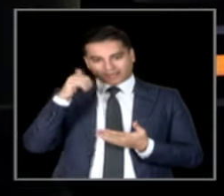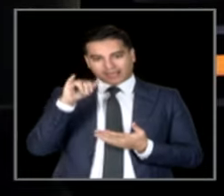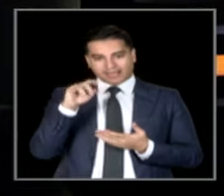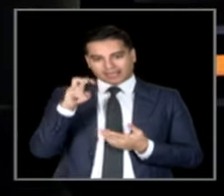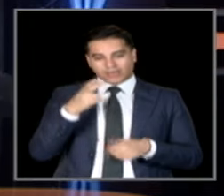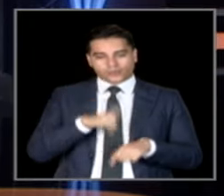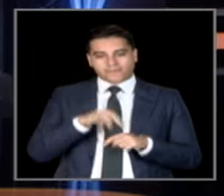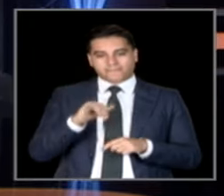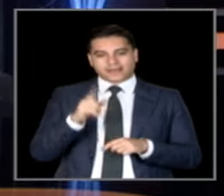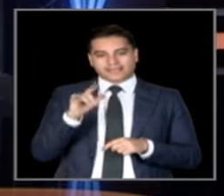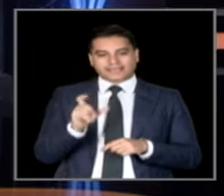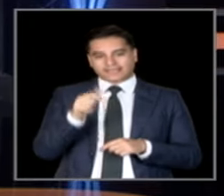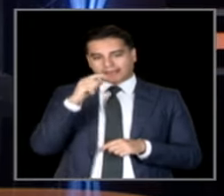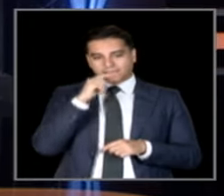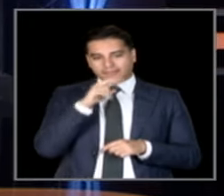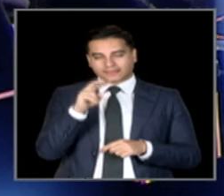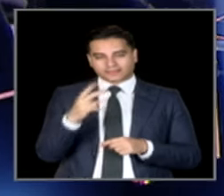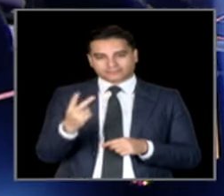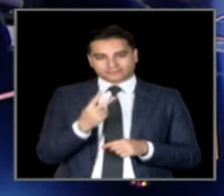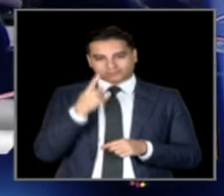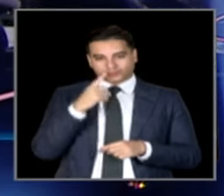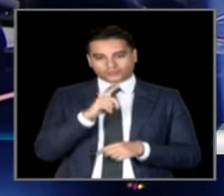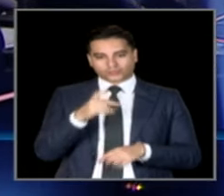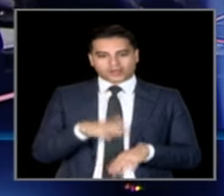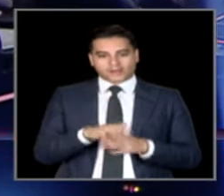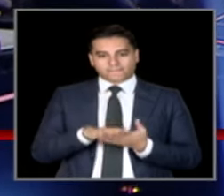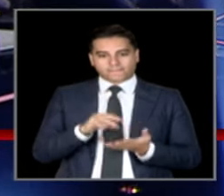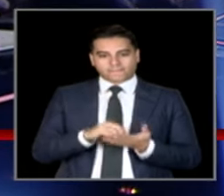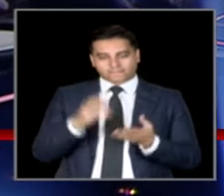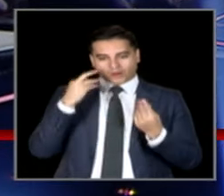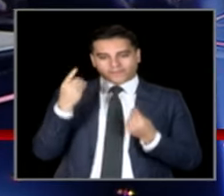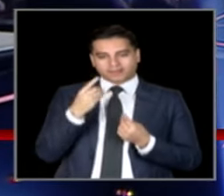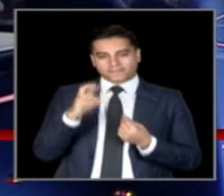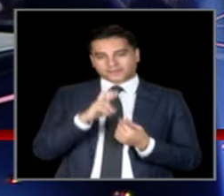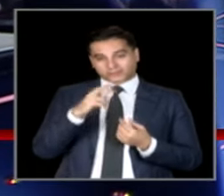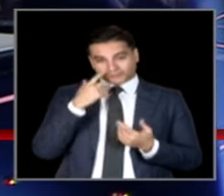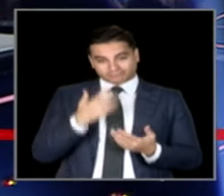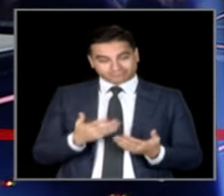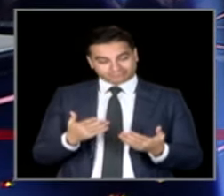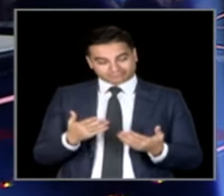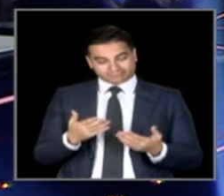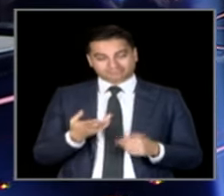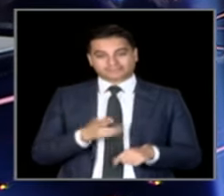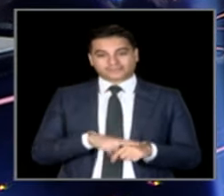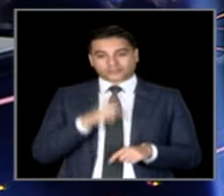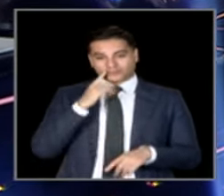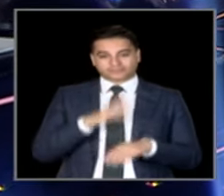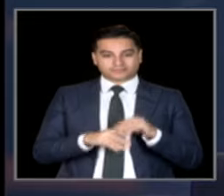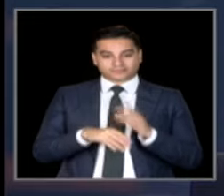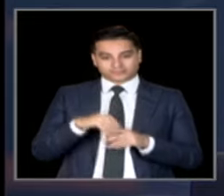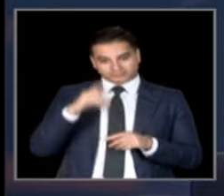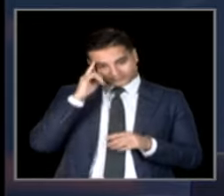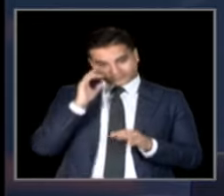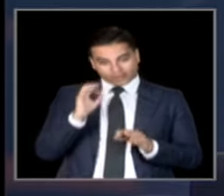آية ومارينا، مارينا وآية. وسؤال برضو هيعتمد على